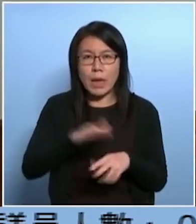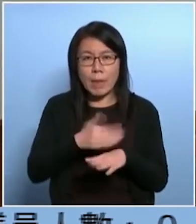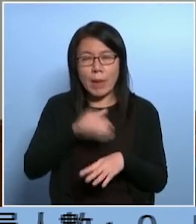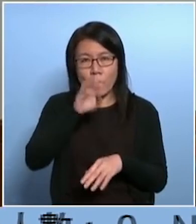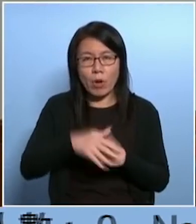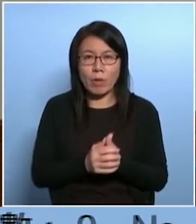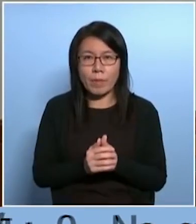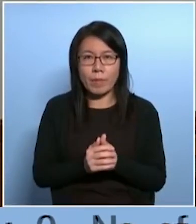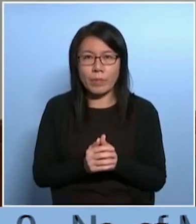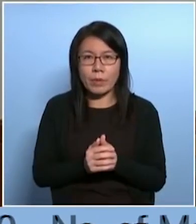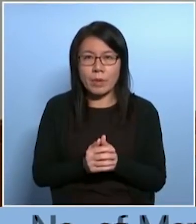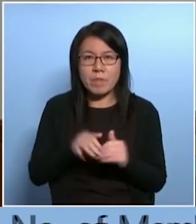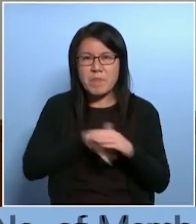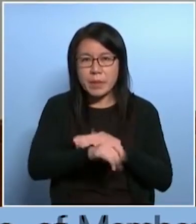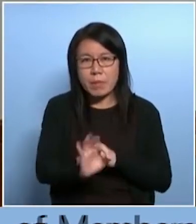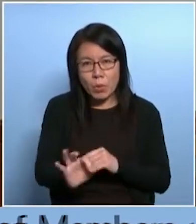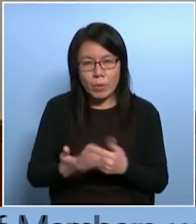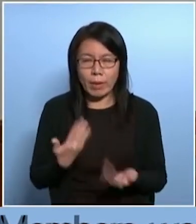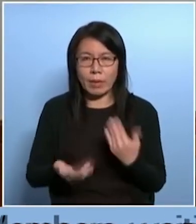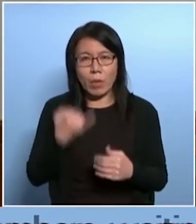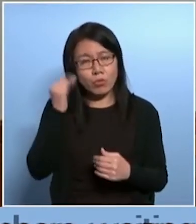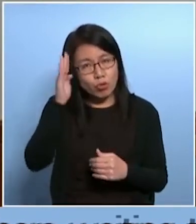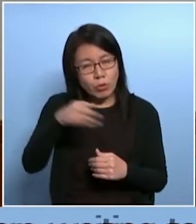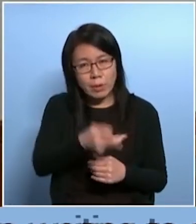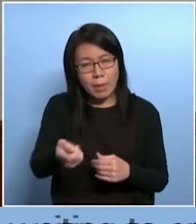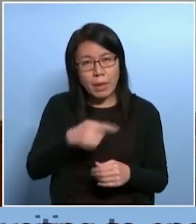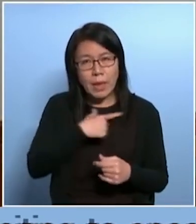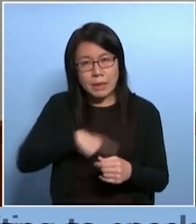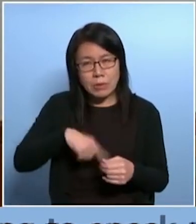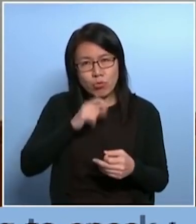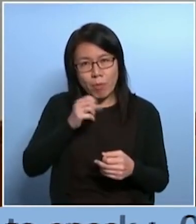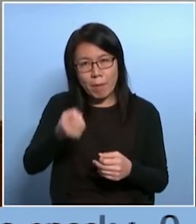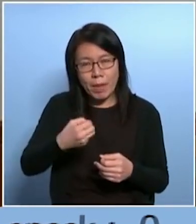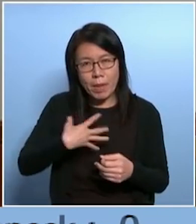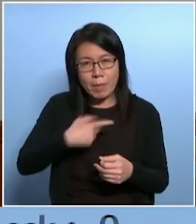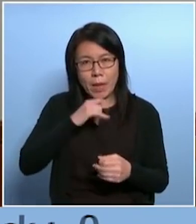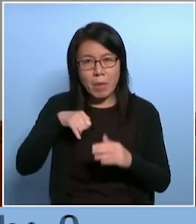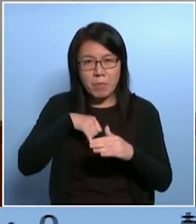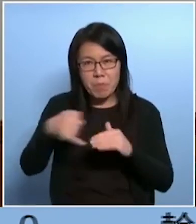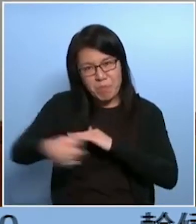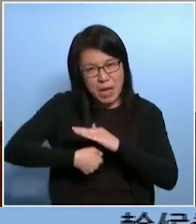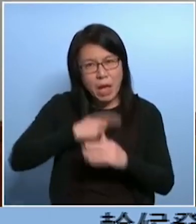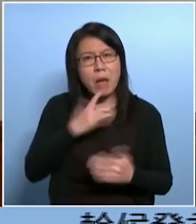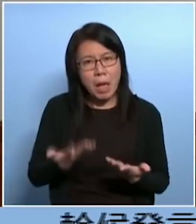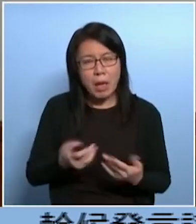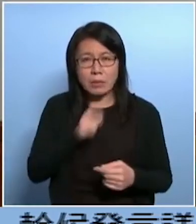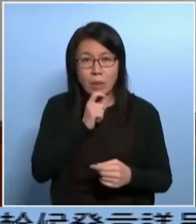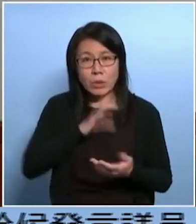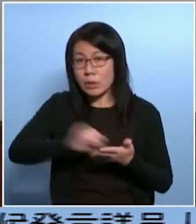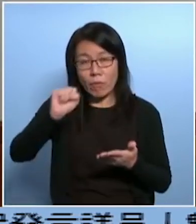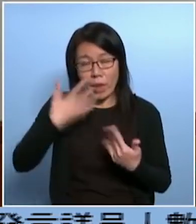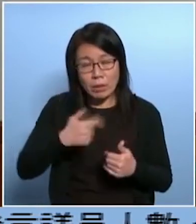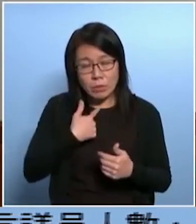才咧就講咗我唔會冒犯人嘅，咁我想請問咧，阿郭榮鏗議員頭先嘅説話算唔算係冒犯我呢？如果有咧，請你收翻。